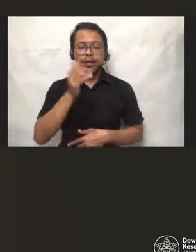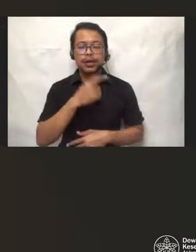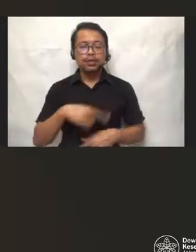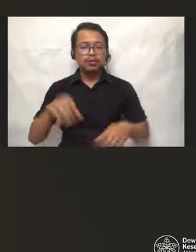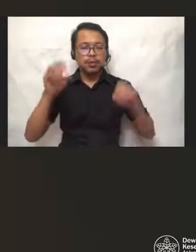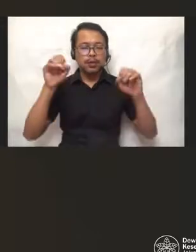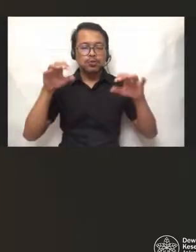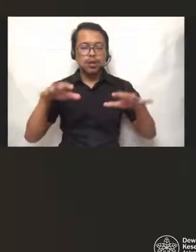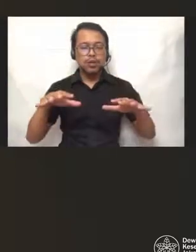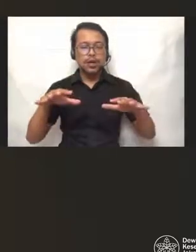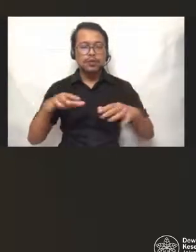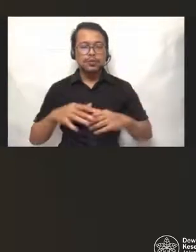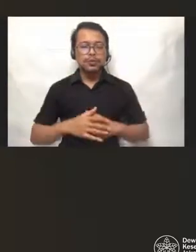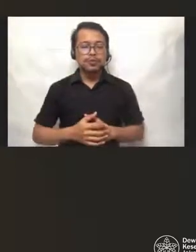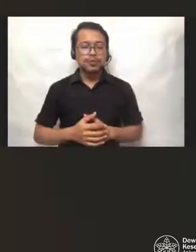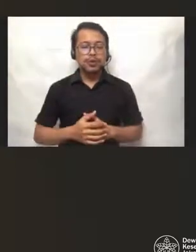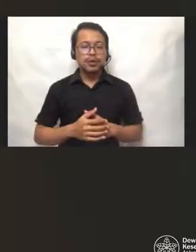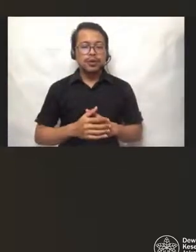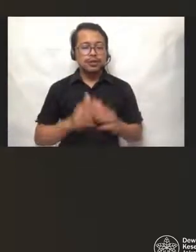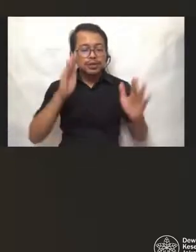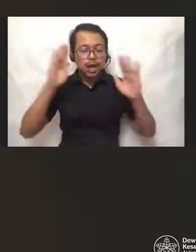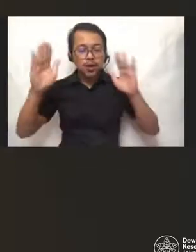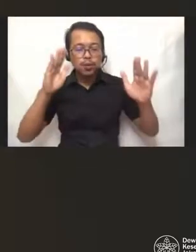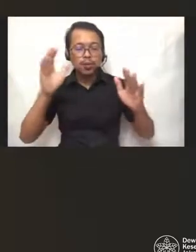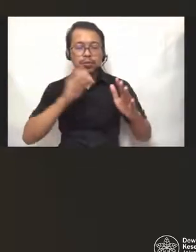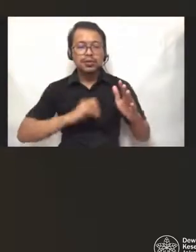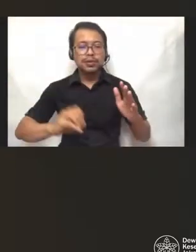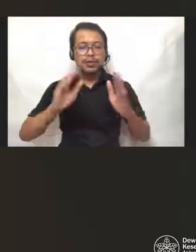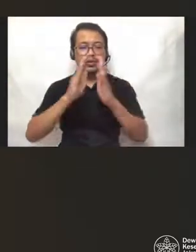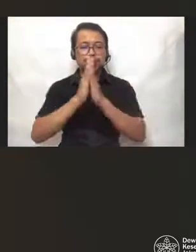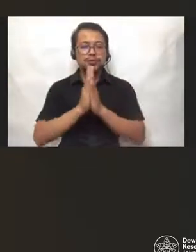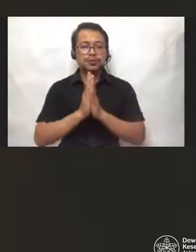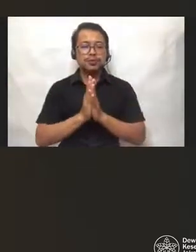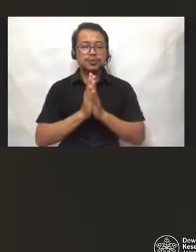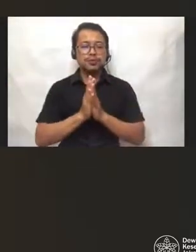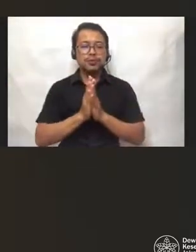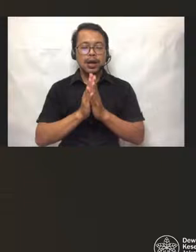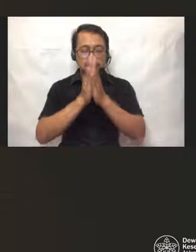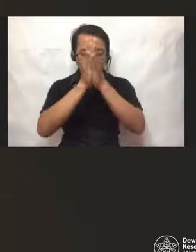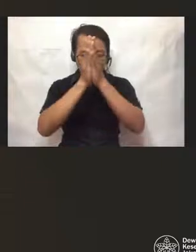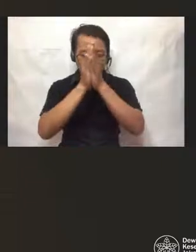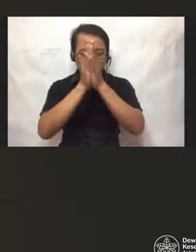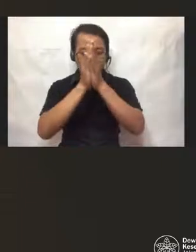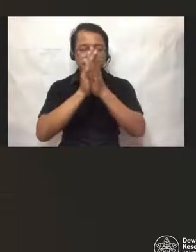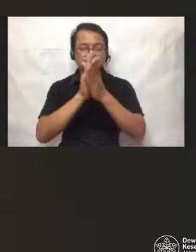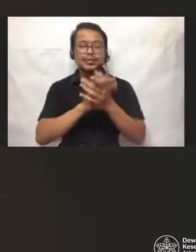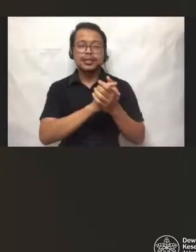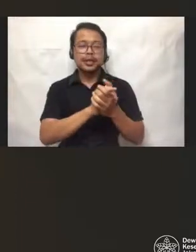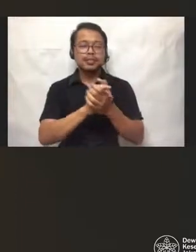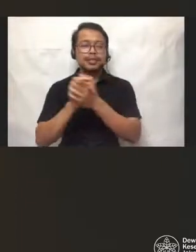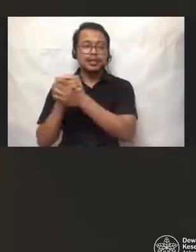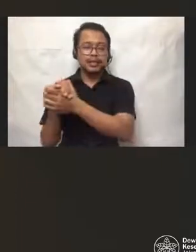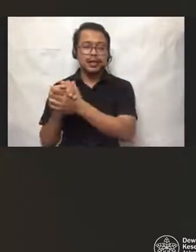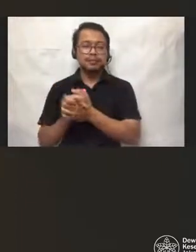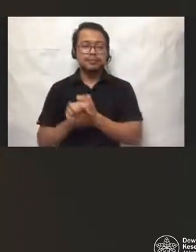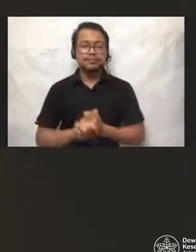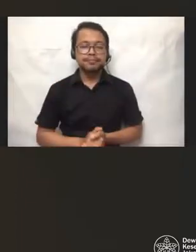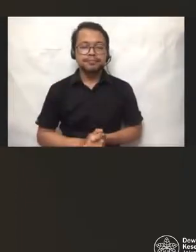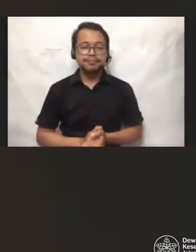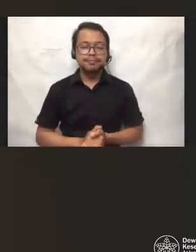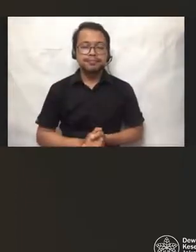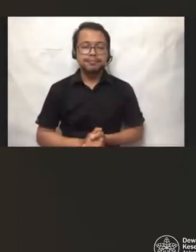warahmatullahi wabarakatuh. Salam, Om Swastiastu, Namo Buddhaya, dan salam sejahtera bagi kita